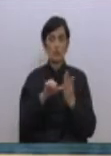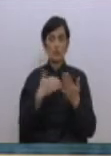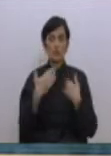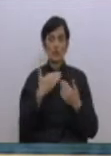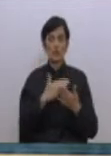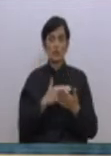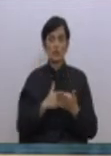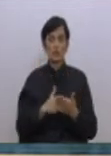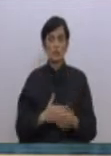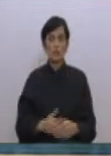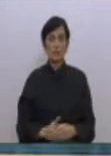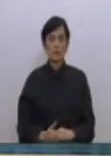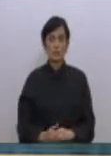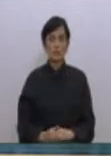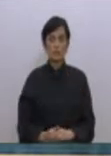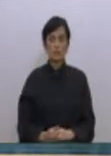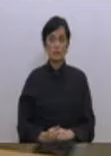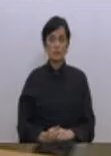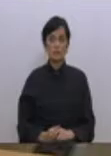regim.